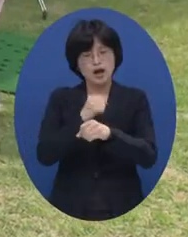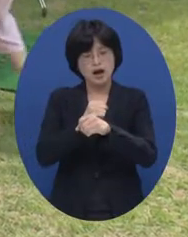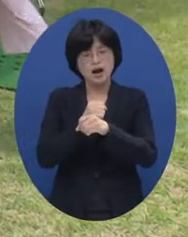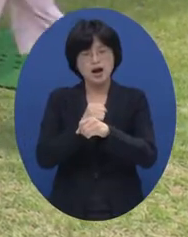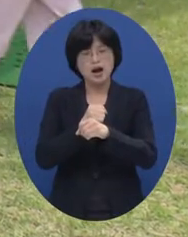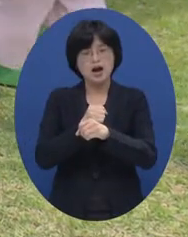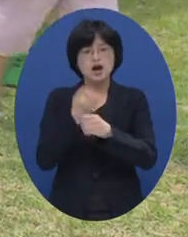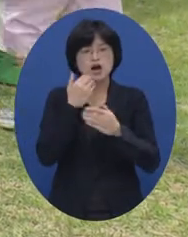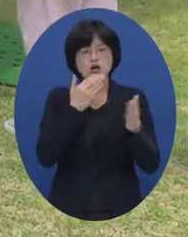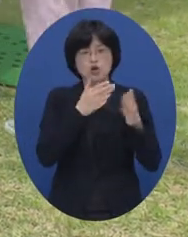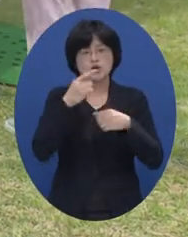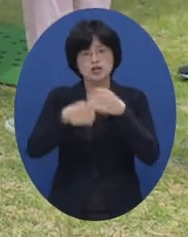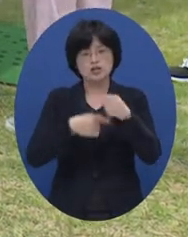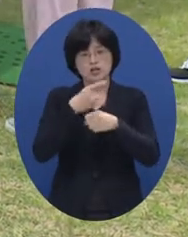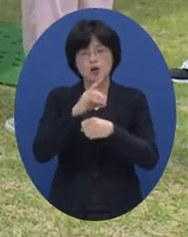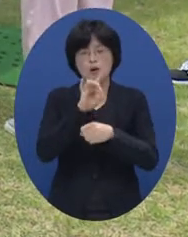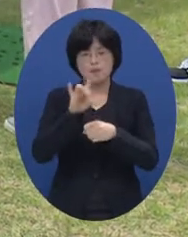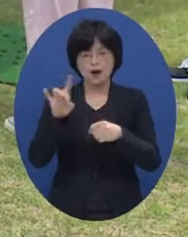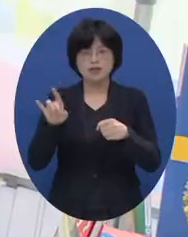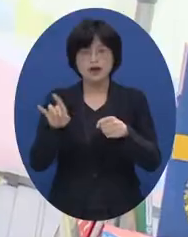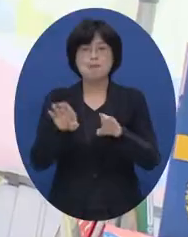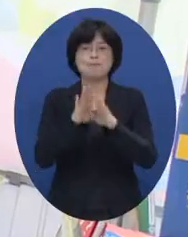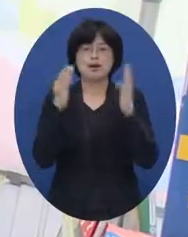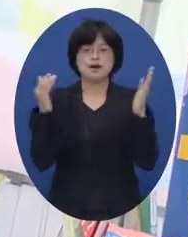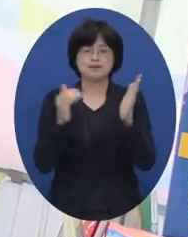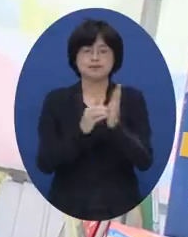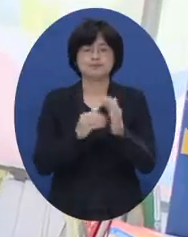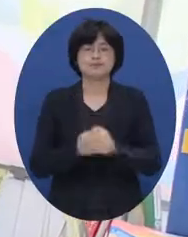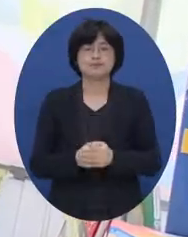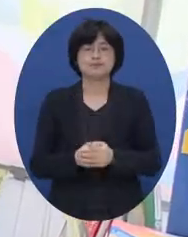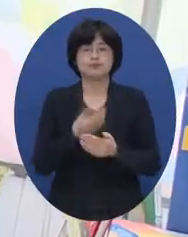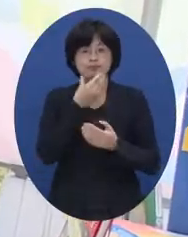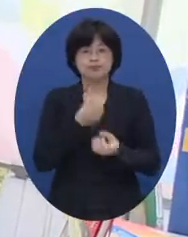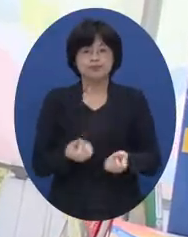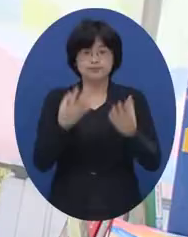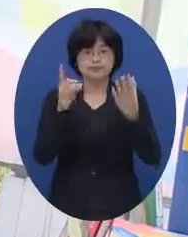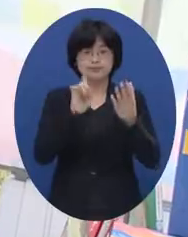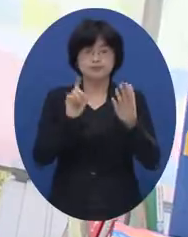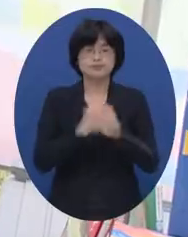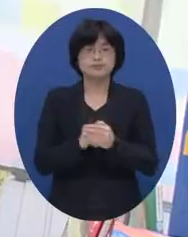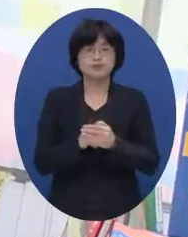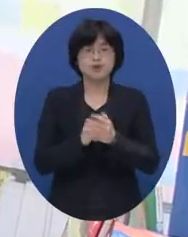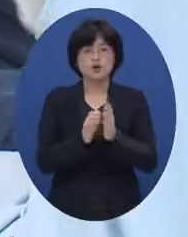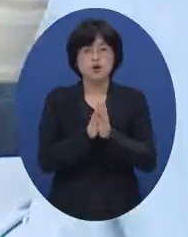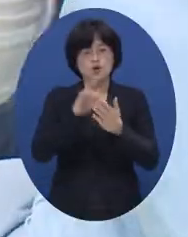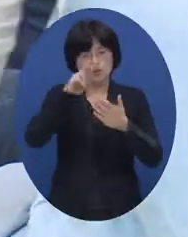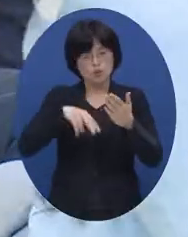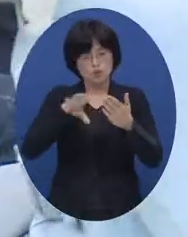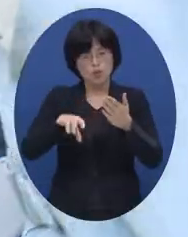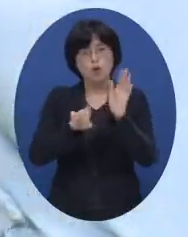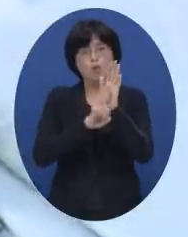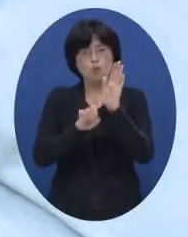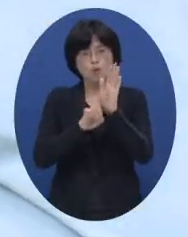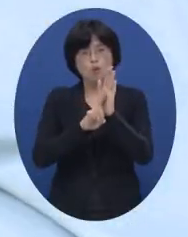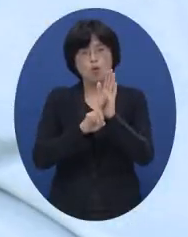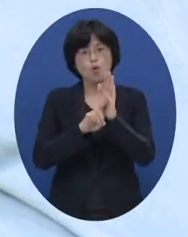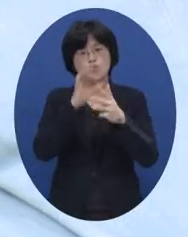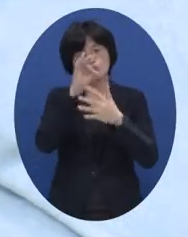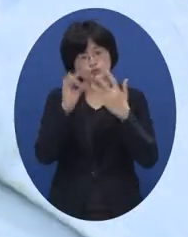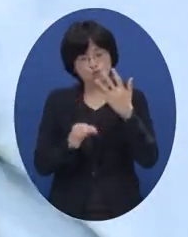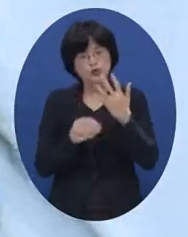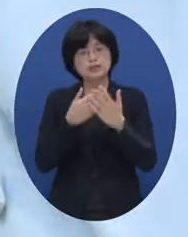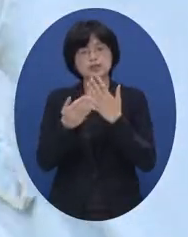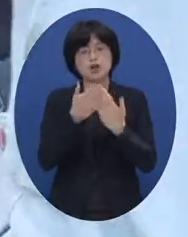매년 개최하고 있는 독서 축제입니다 축제에는 경기도 도서관 홍보관 등 시 군 독서문화 프로그램 체험